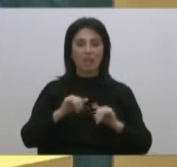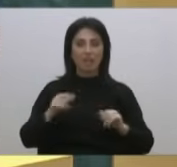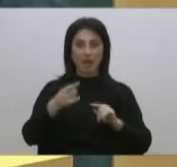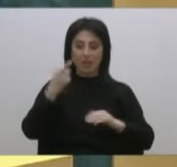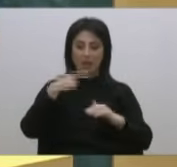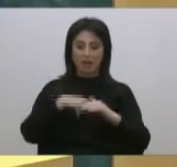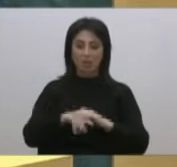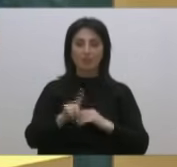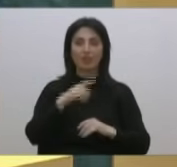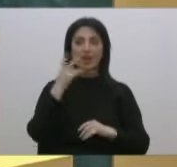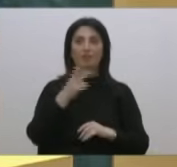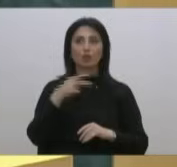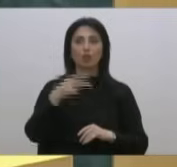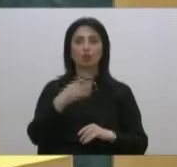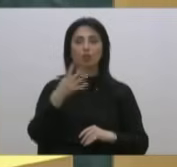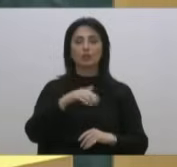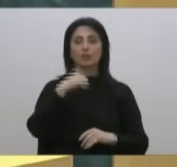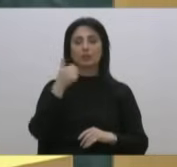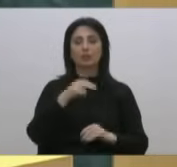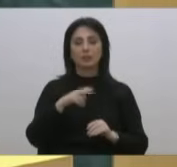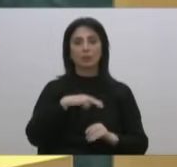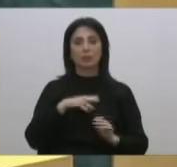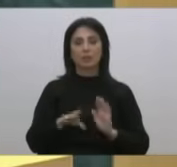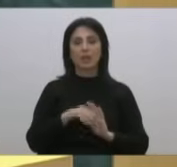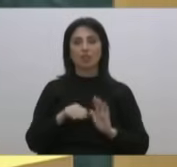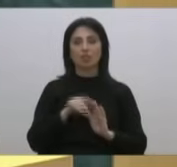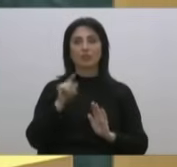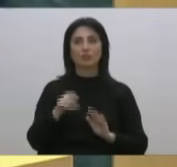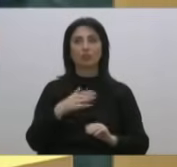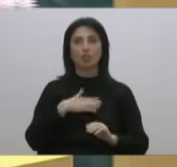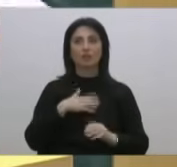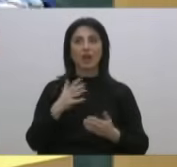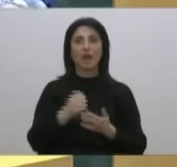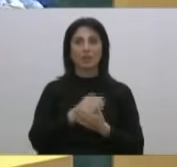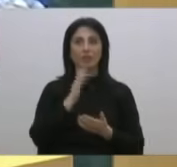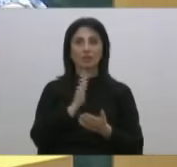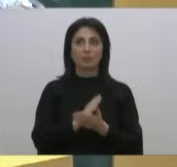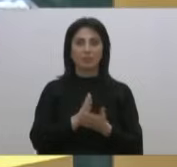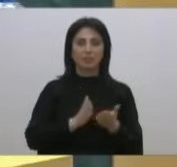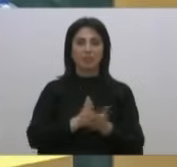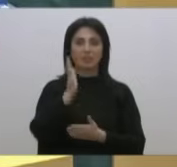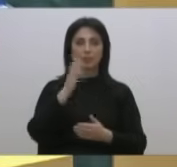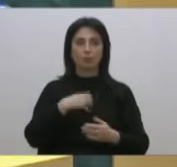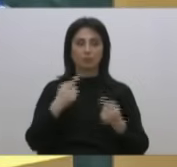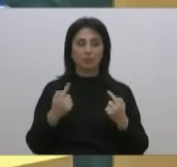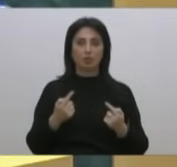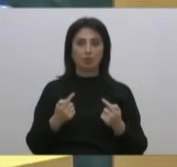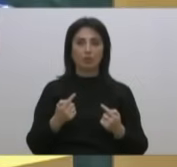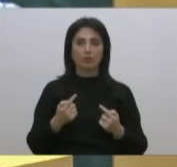აქედან გამომდინარე. Რა თქმა უნდა, 2024 წლის საპარლამენტო არჩევნებში ჩვენი გამარჯვება არის პრინციპულად